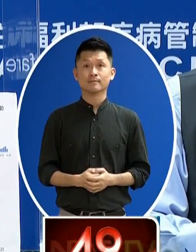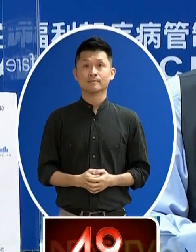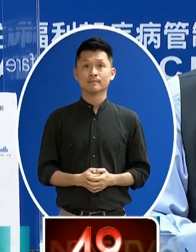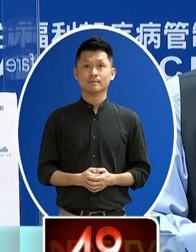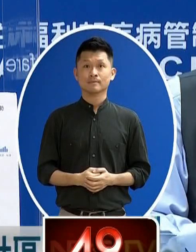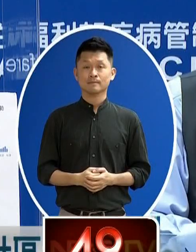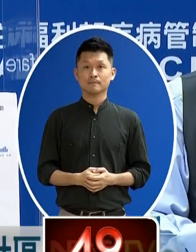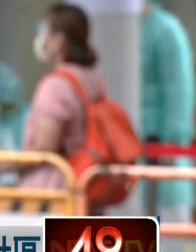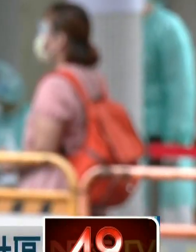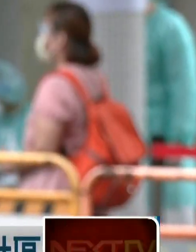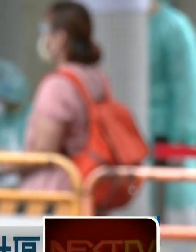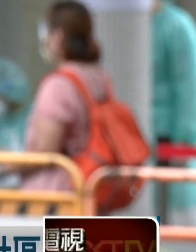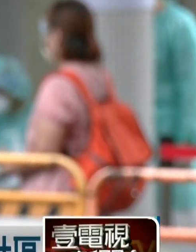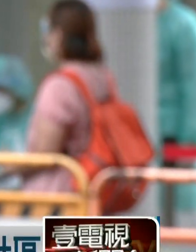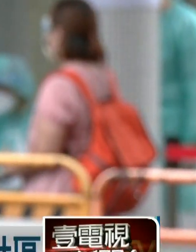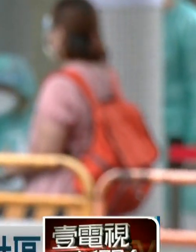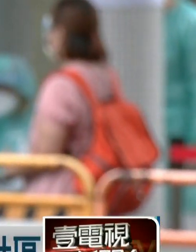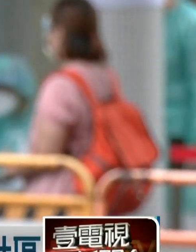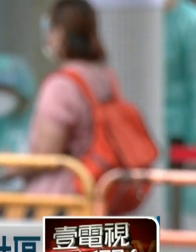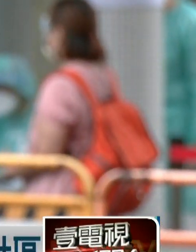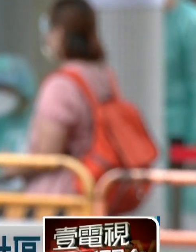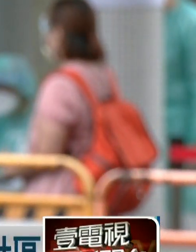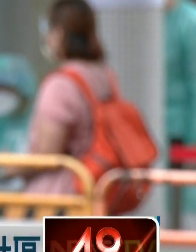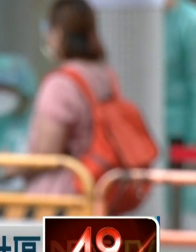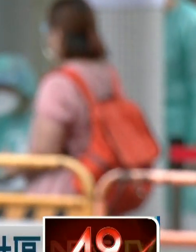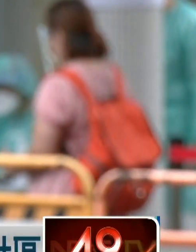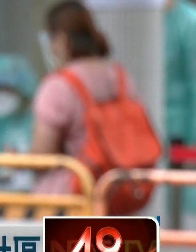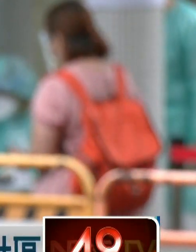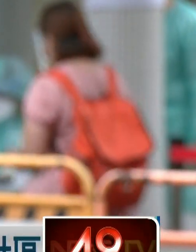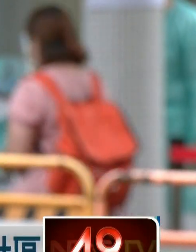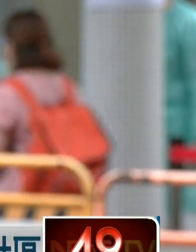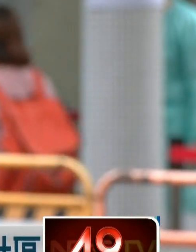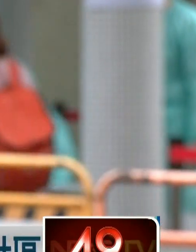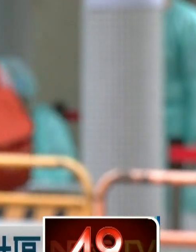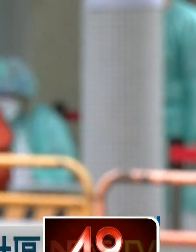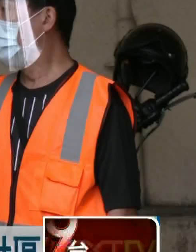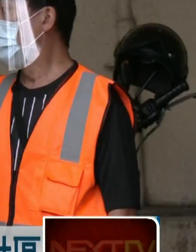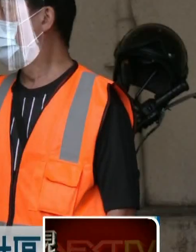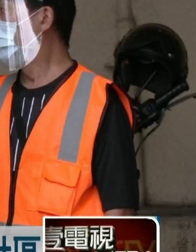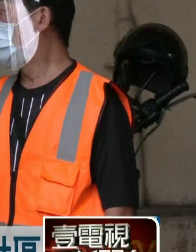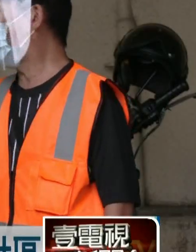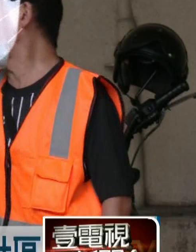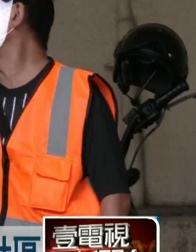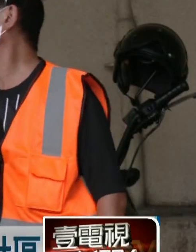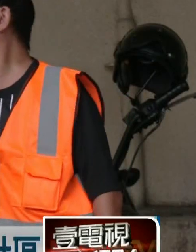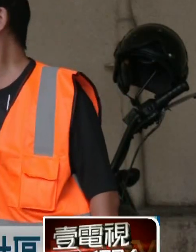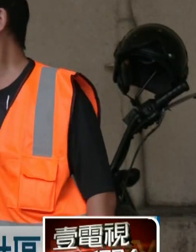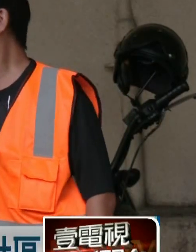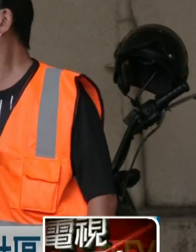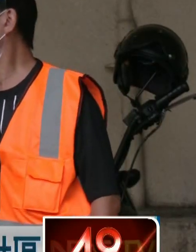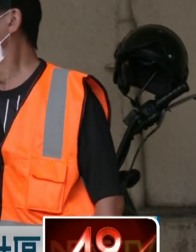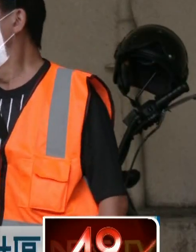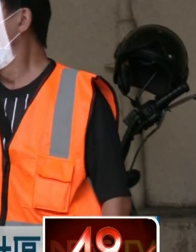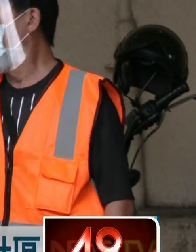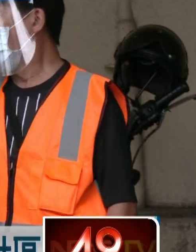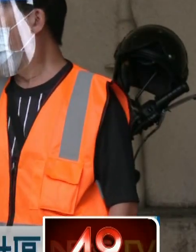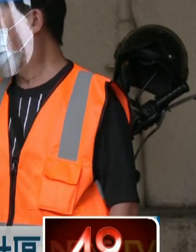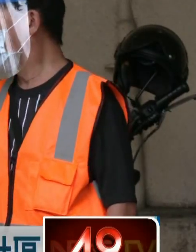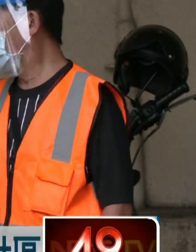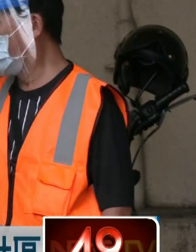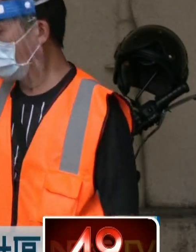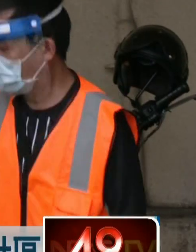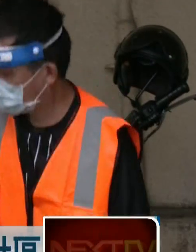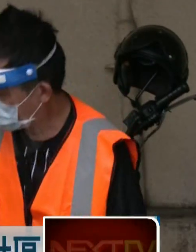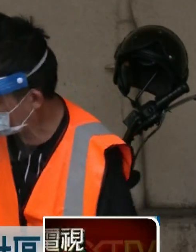死亡个案双双趋缓，其中34例是居家隔离、居家检疫验出阳性，42例社区中发现，这部分需要极力的疫